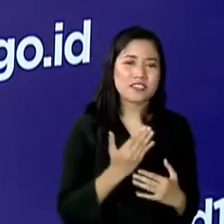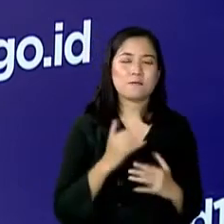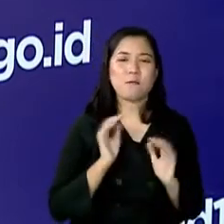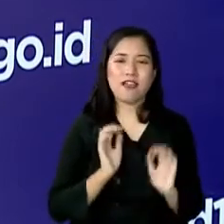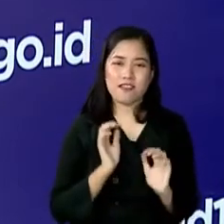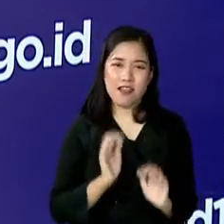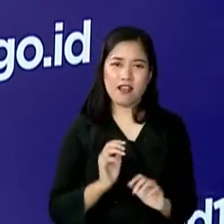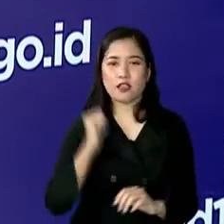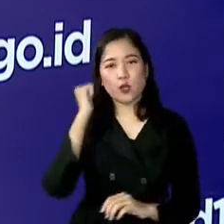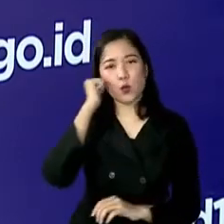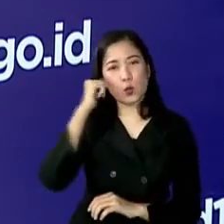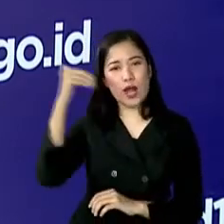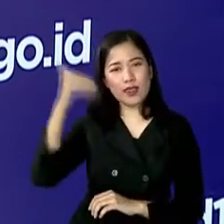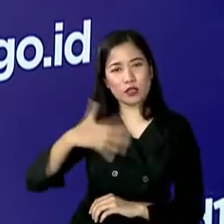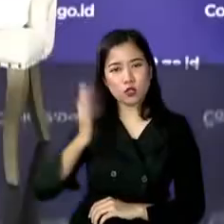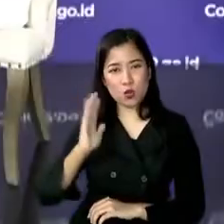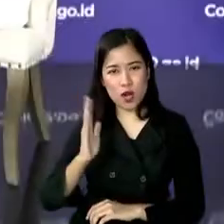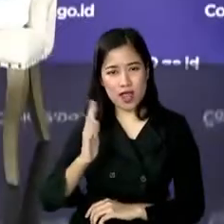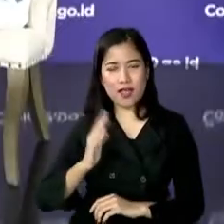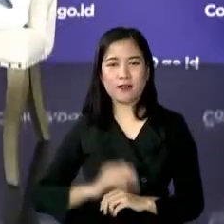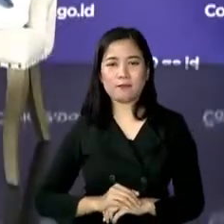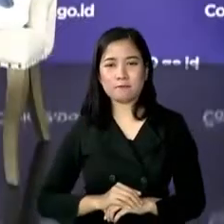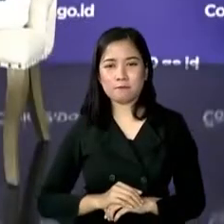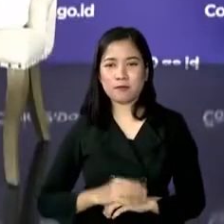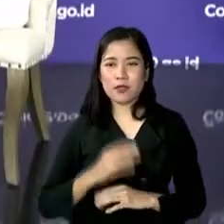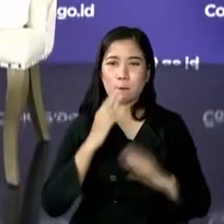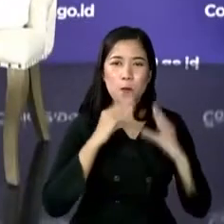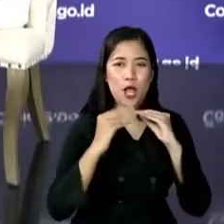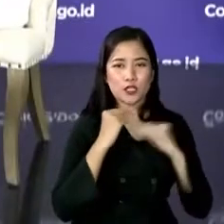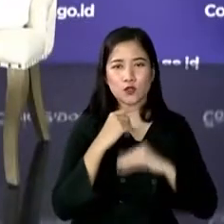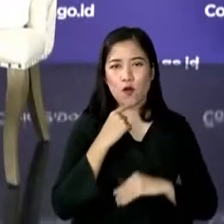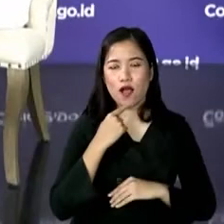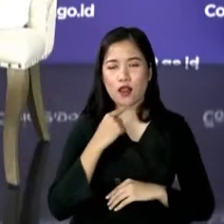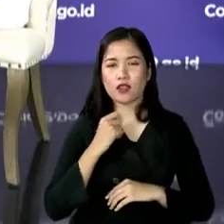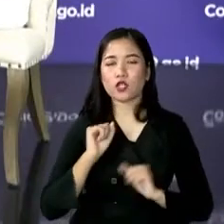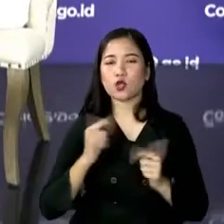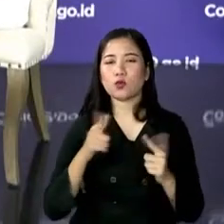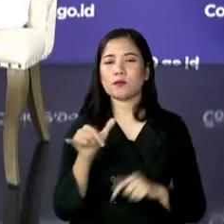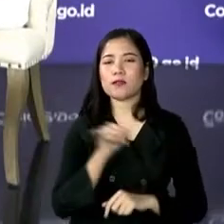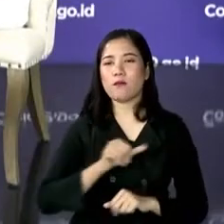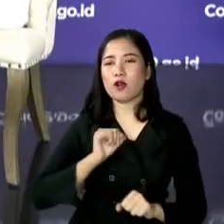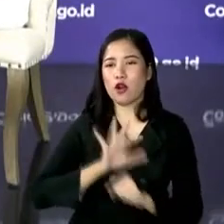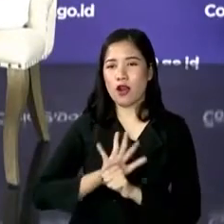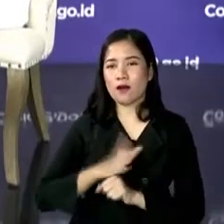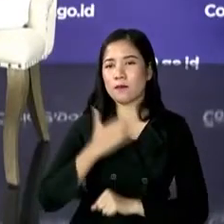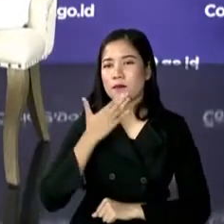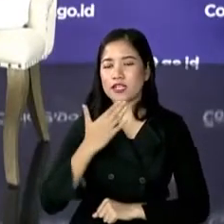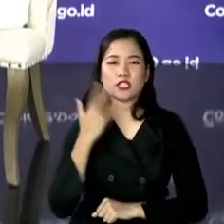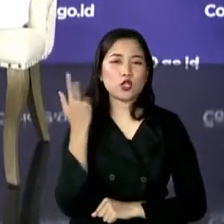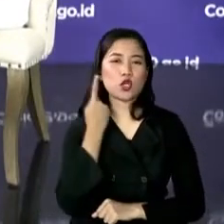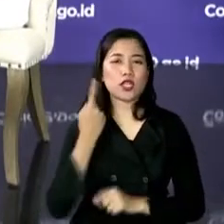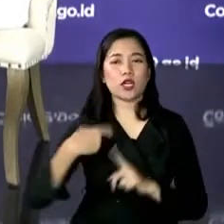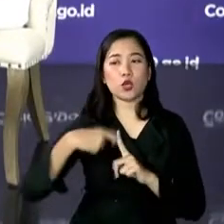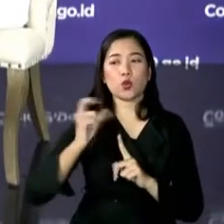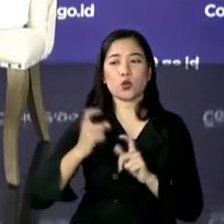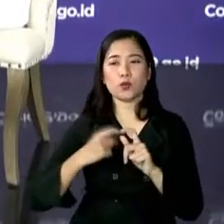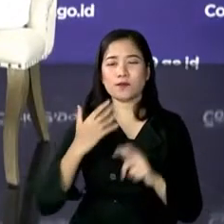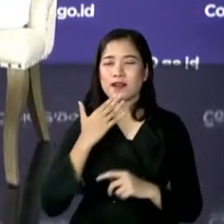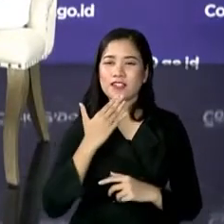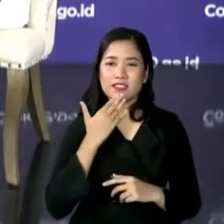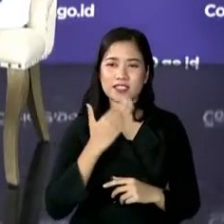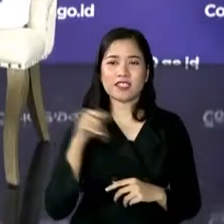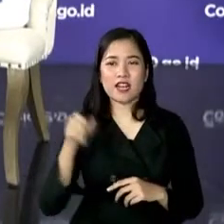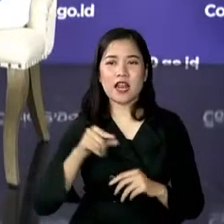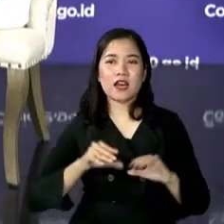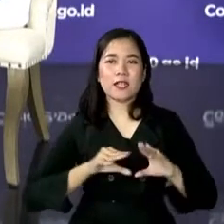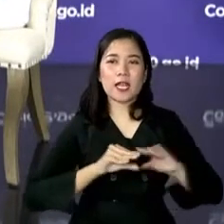humas dan setelah hadir bersama kita untuk berbincang tentang hidup bersama v19 ini Terima kasih juga Dokter khusus pesan-pesannya tadi ya lewat